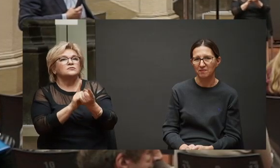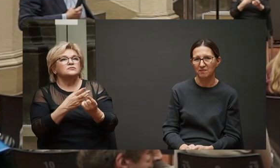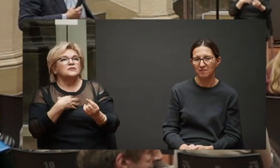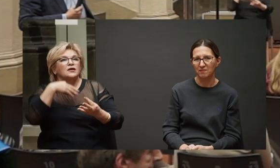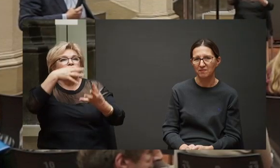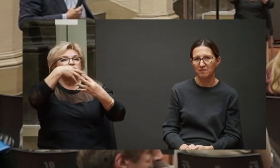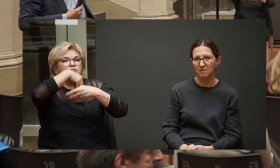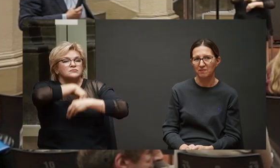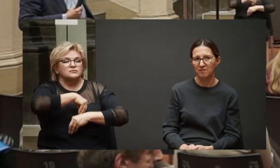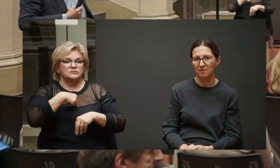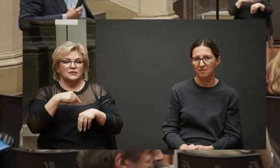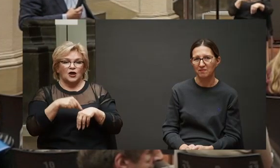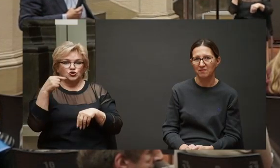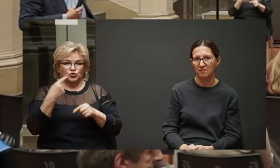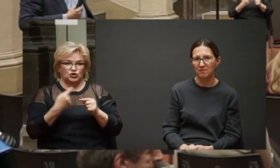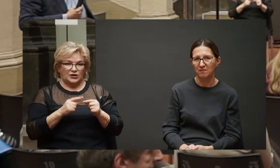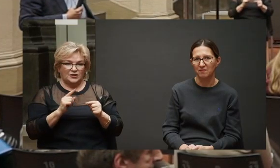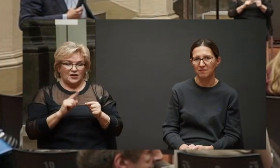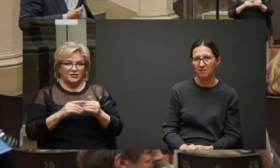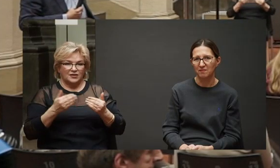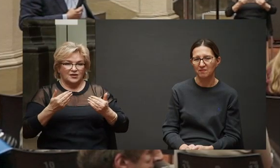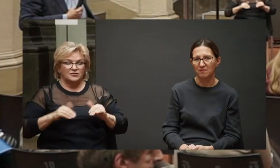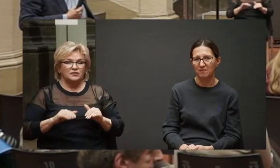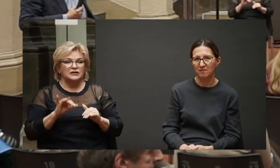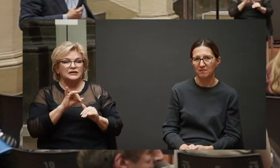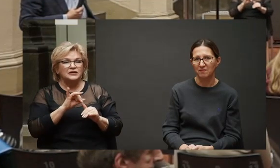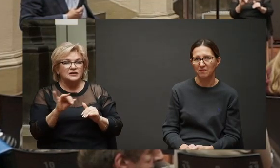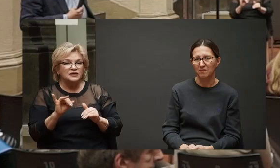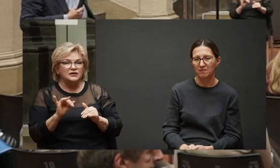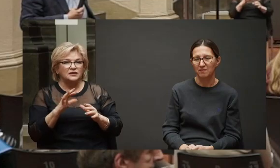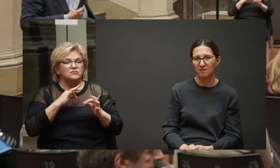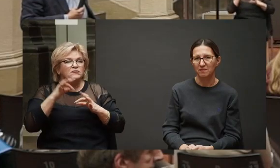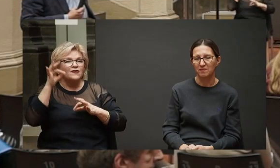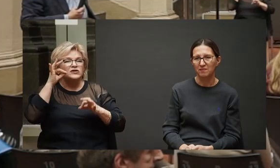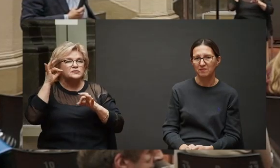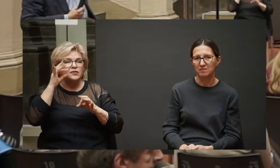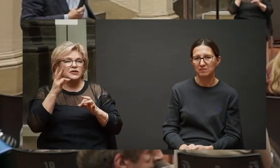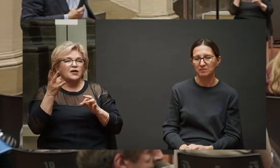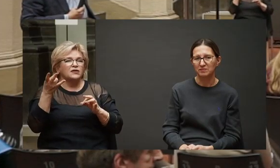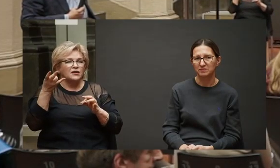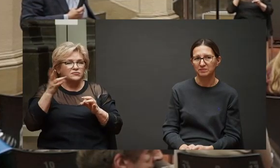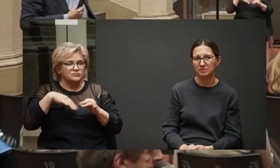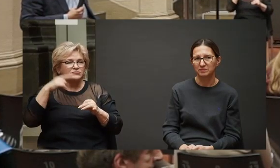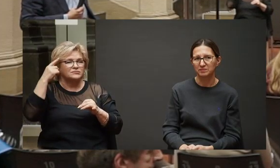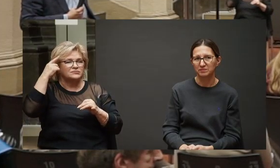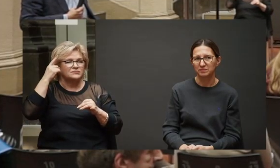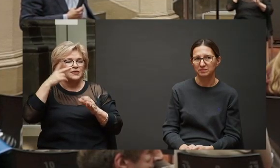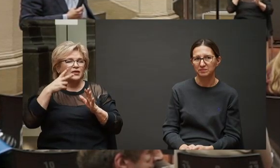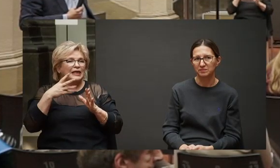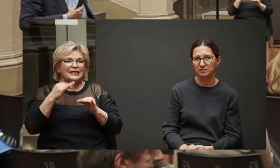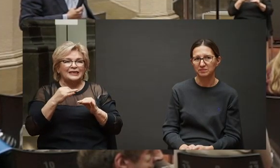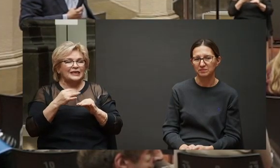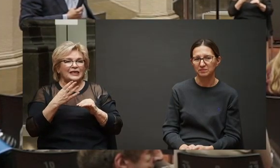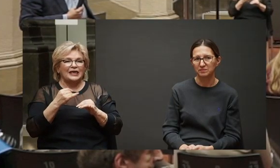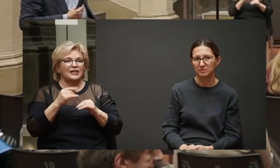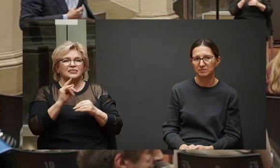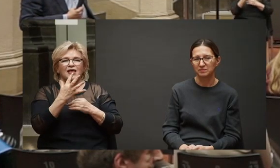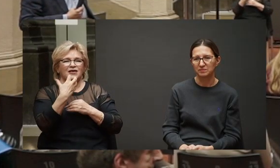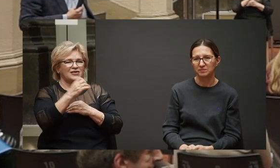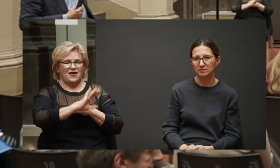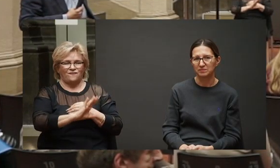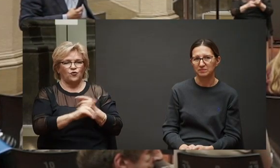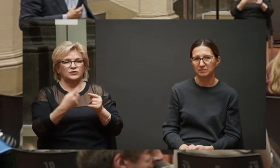прожил вот это ощущение, и воспоминания остались надолго, и это не про фото. Фото — это